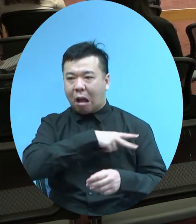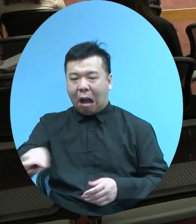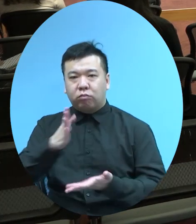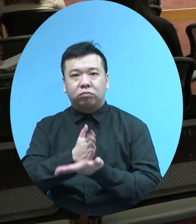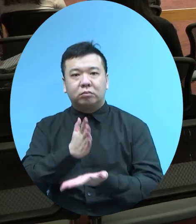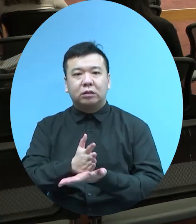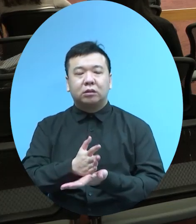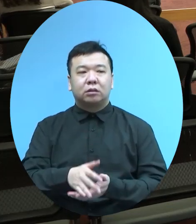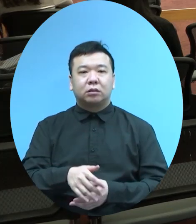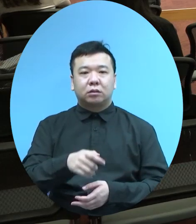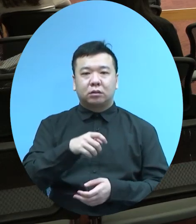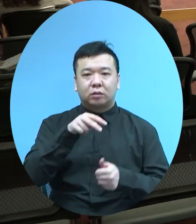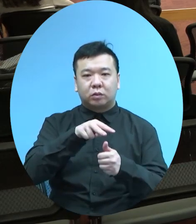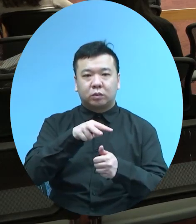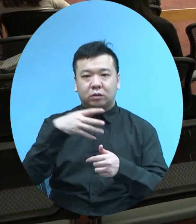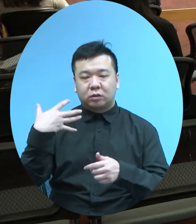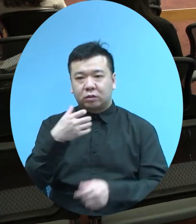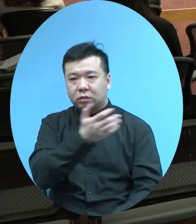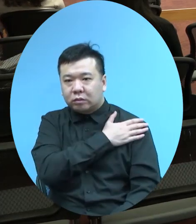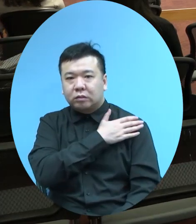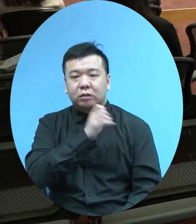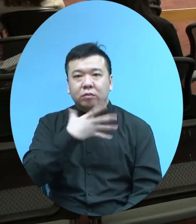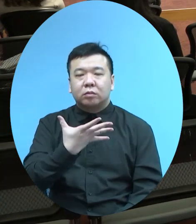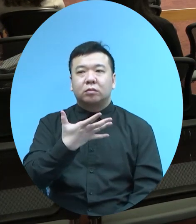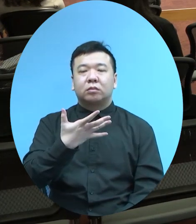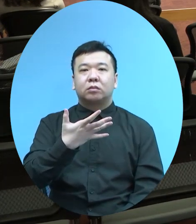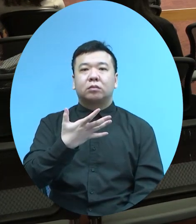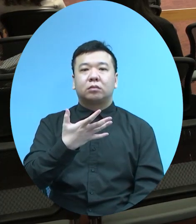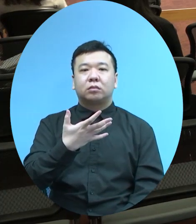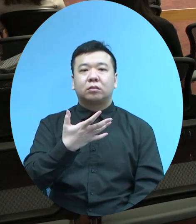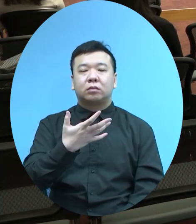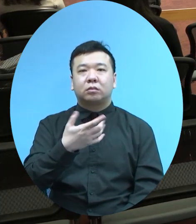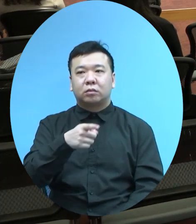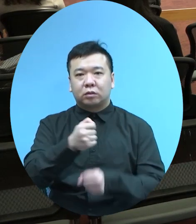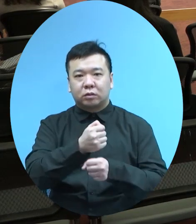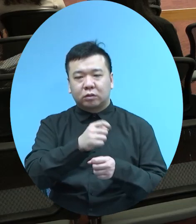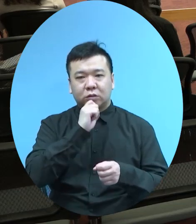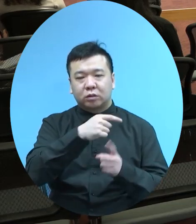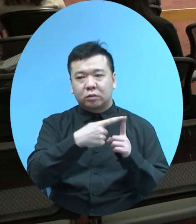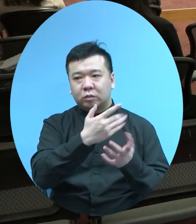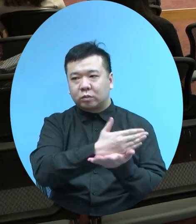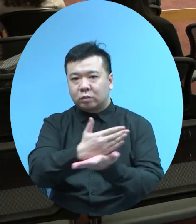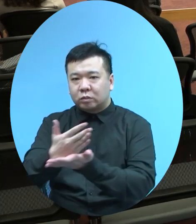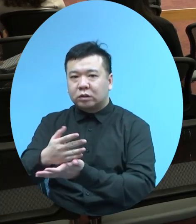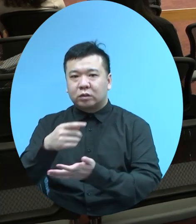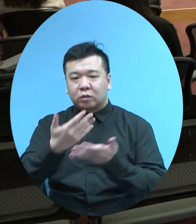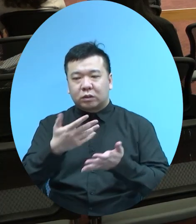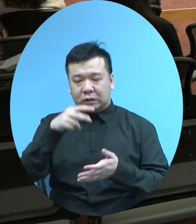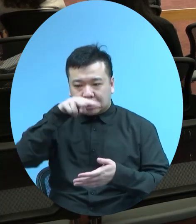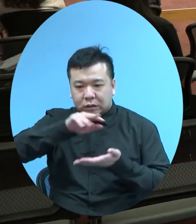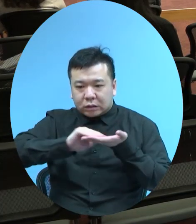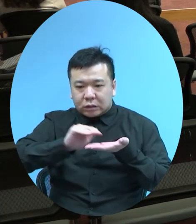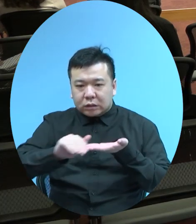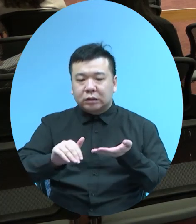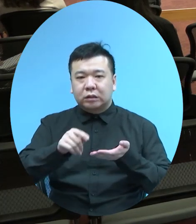的話，其實管理層有沒有責任去了解翻他們不同聯網的做法呢？還有管理層有沒有需要去檢視個